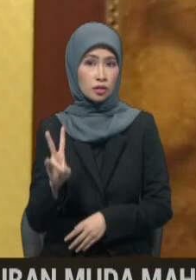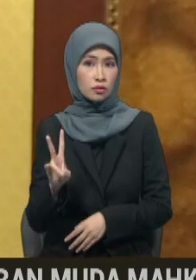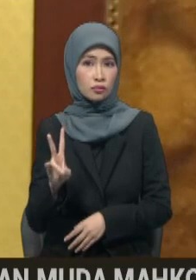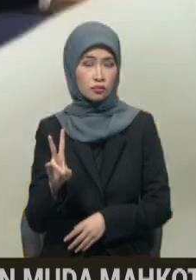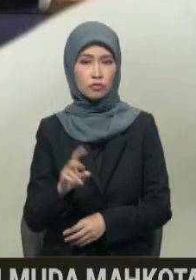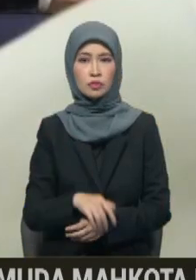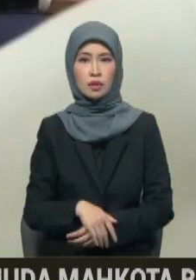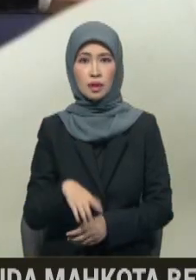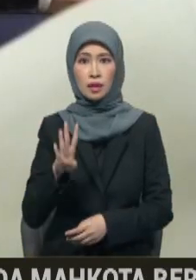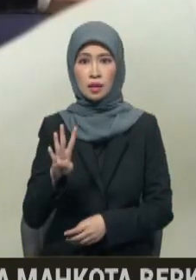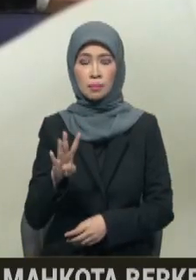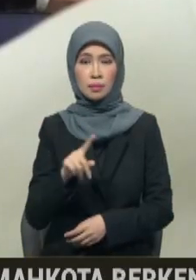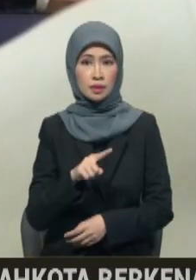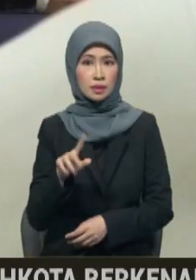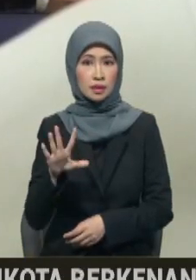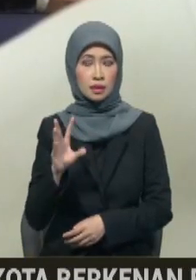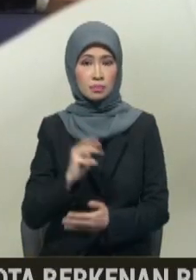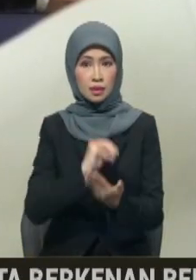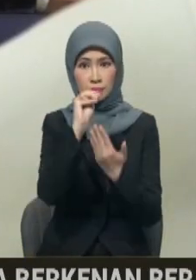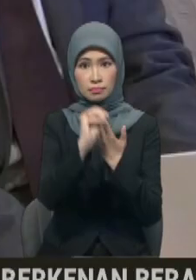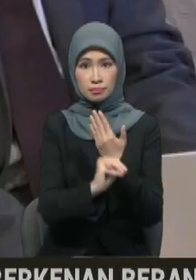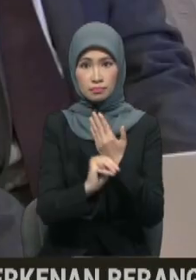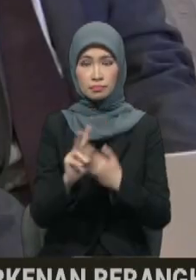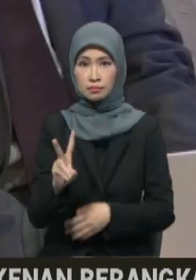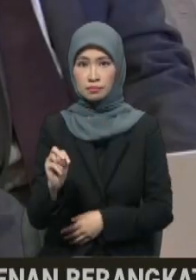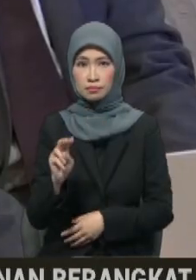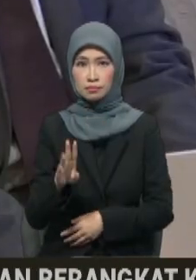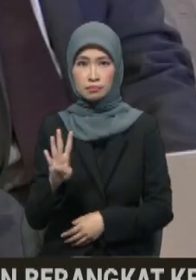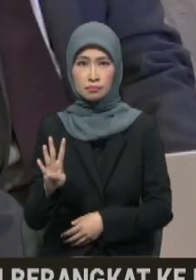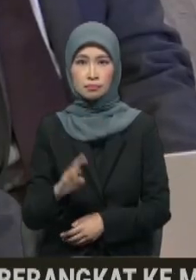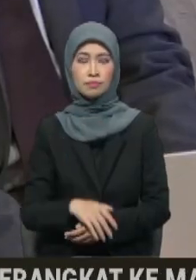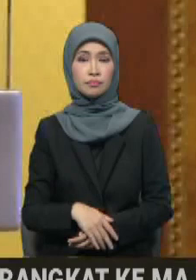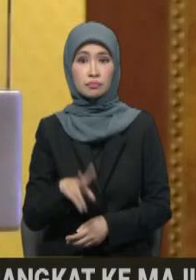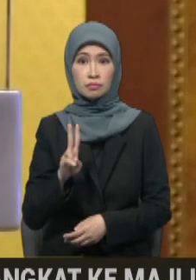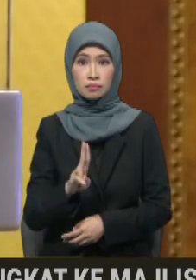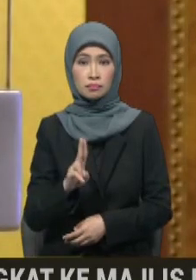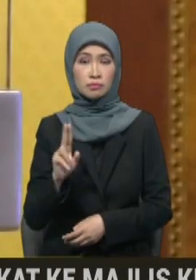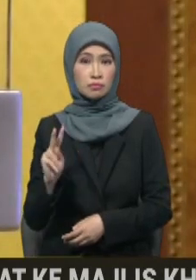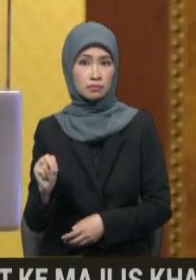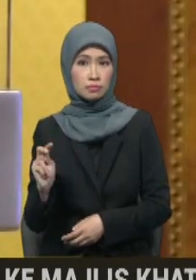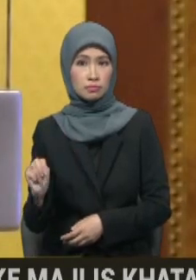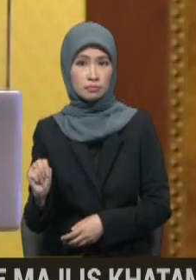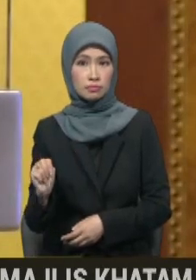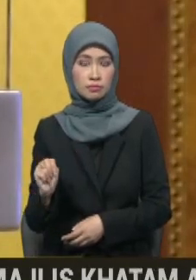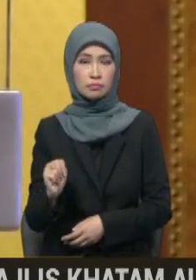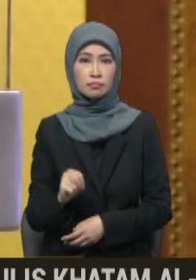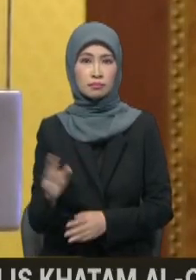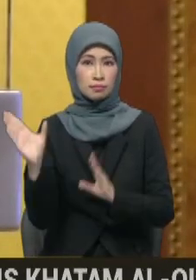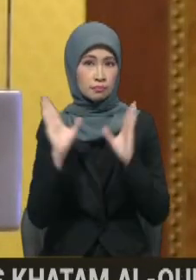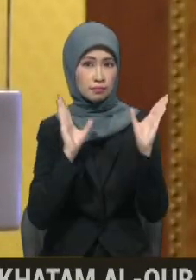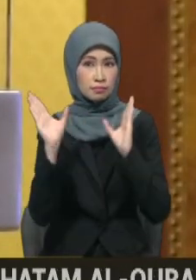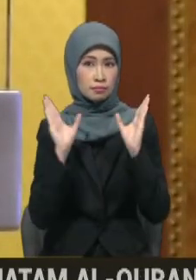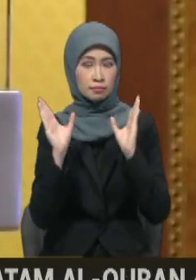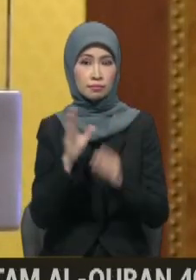4 hingga 5 Ma 2024 dikendalikan oleh United Nations Global compact Network Malaysia